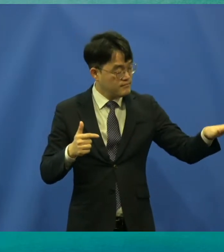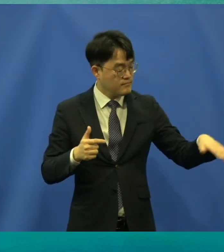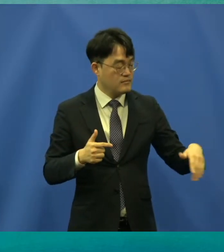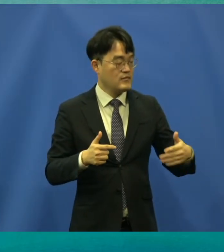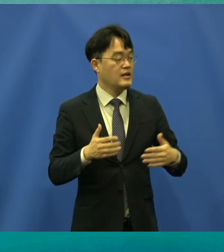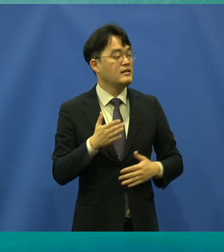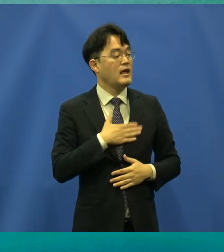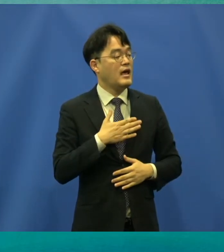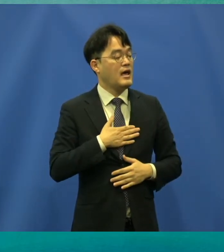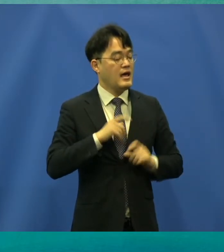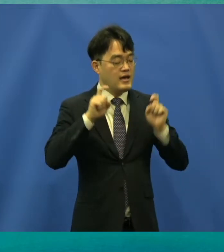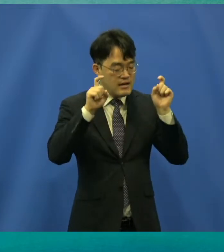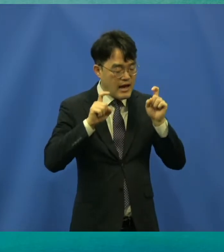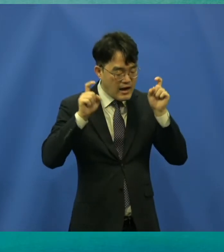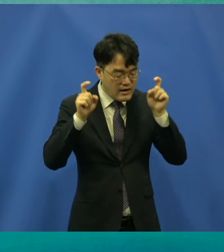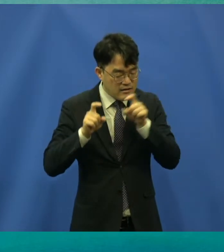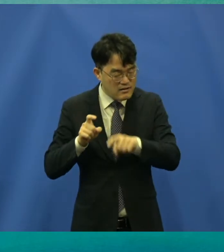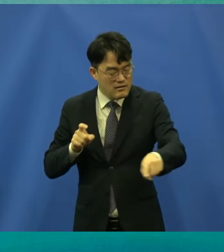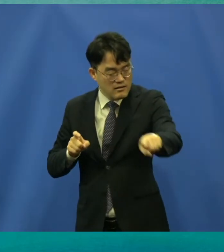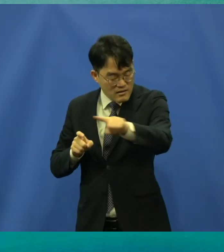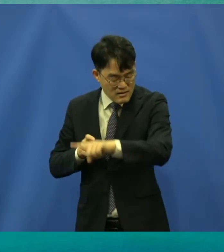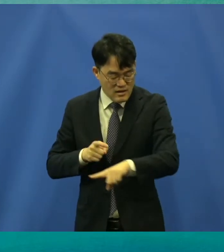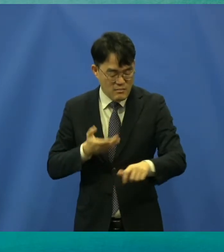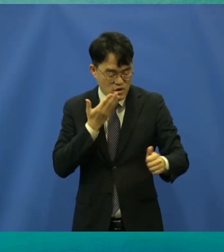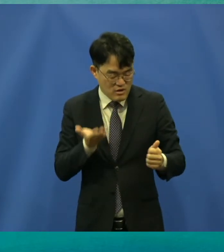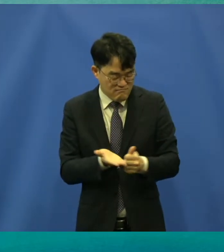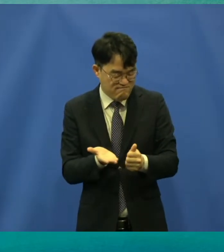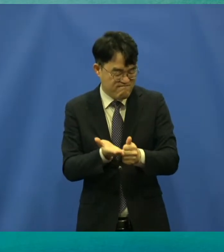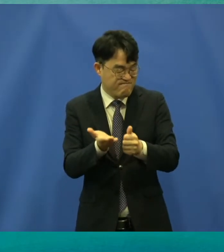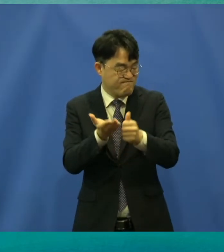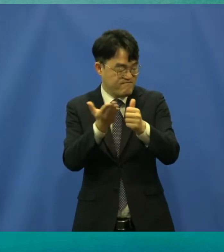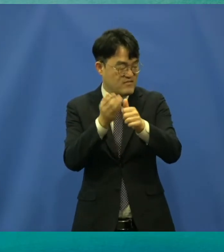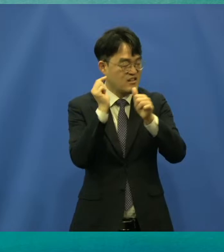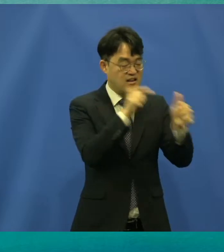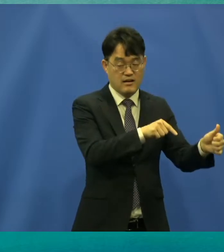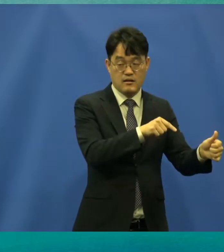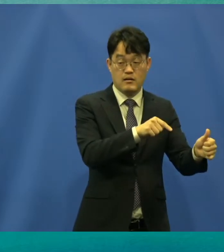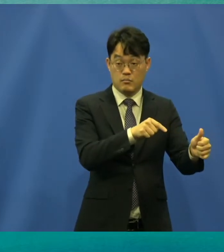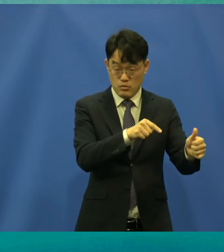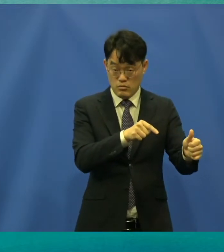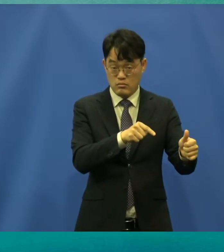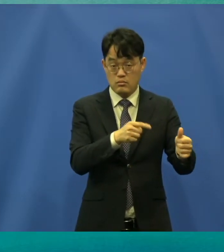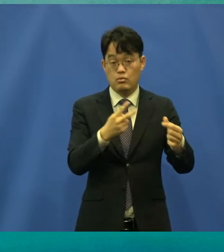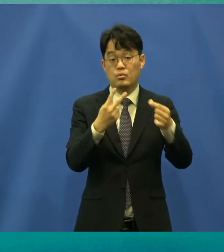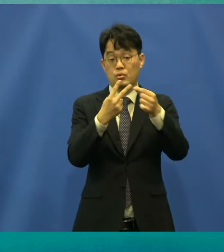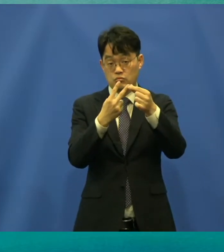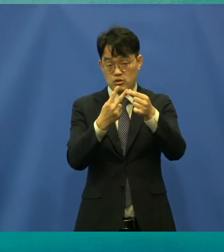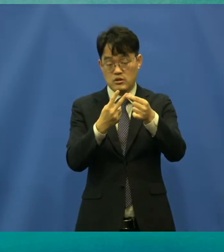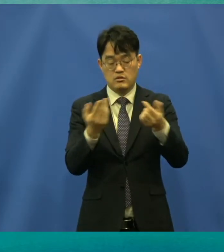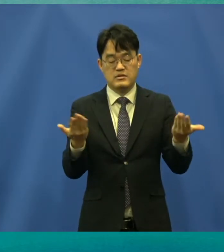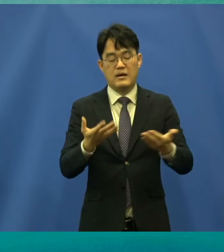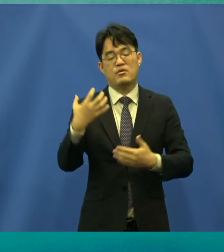여러분, 나의 역할이 없어졌다면 진정한 용서라고 말할 수 없습니다. 요나는 다시 사명의 길을 걸어가게 됩니다.